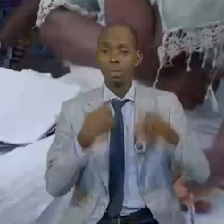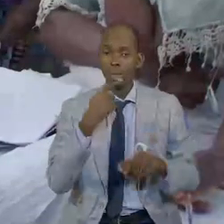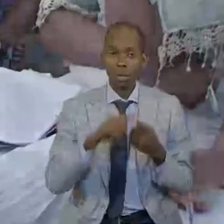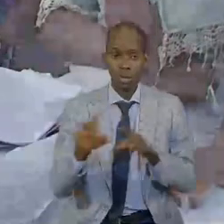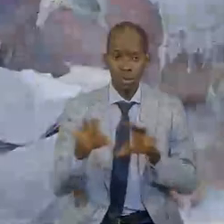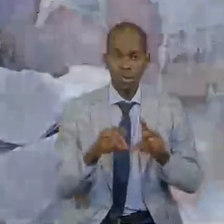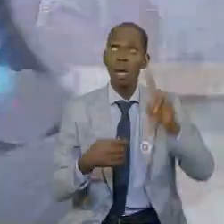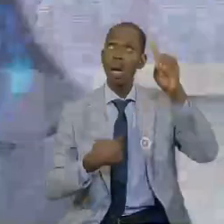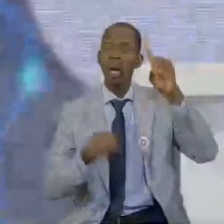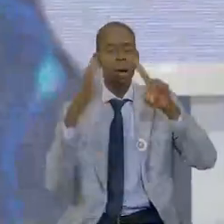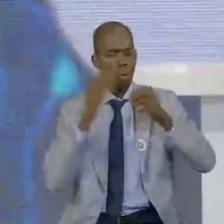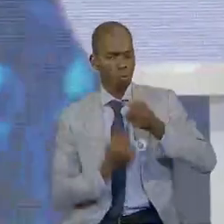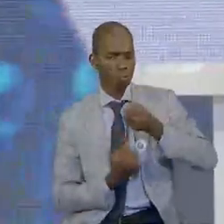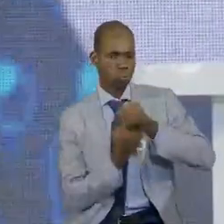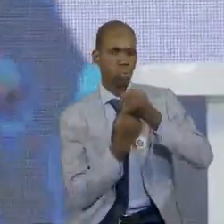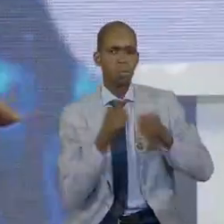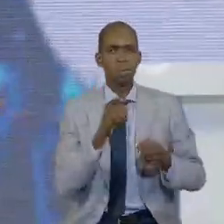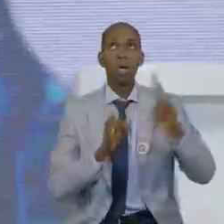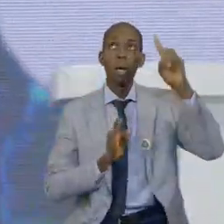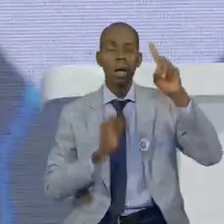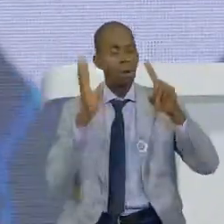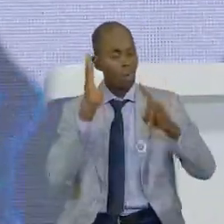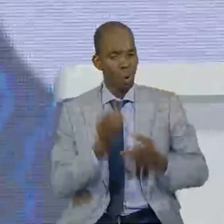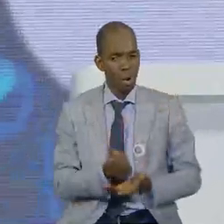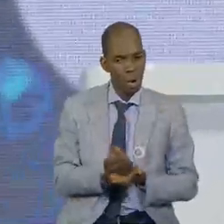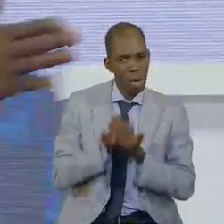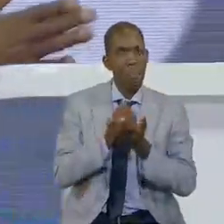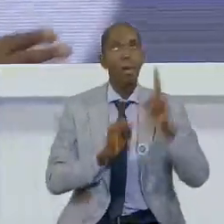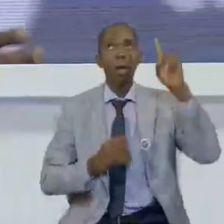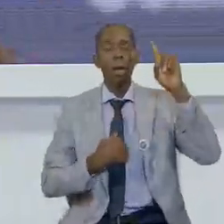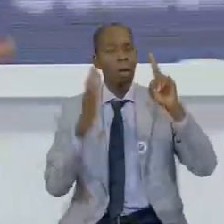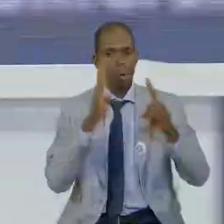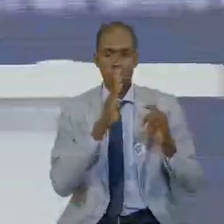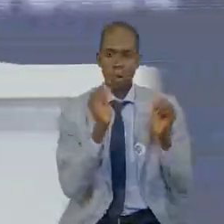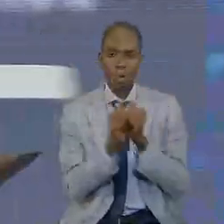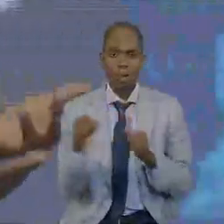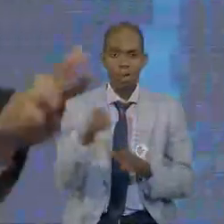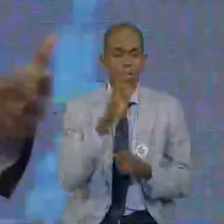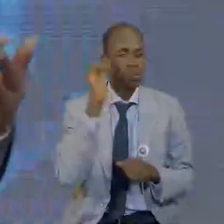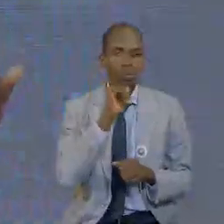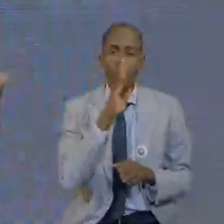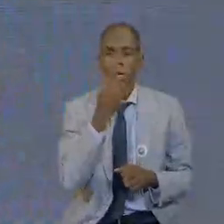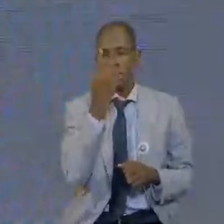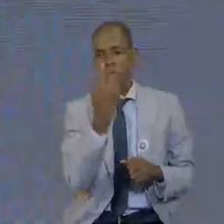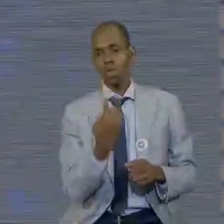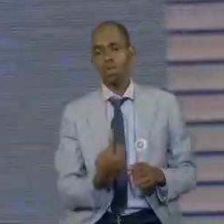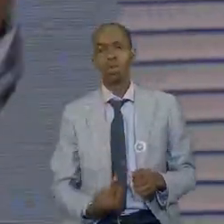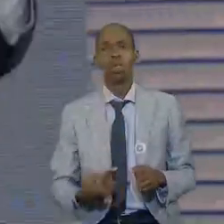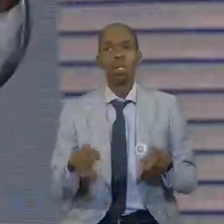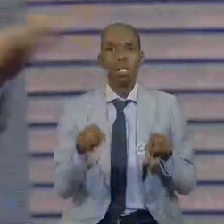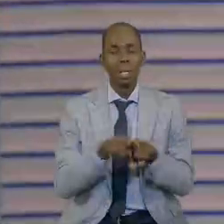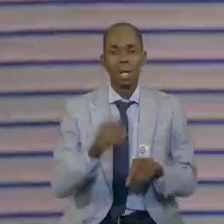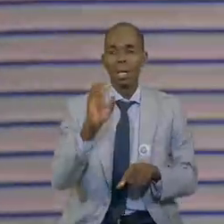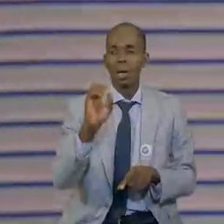you. Le... I will help you. I will be with you. You will not be like an orphan that has